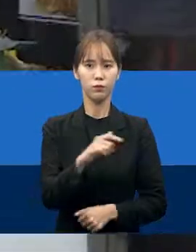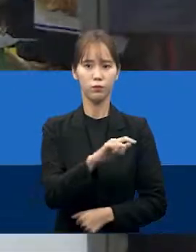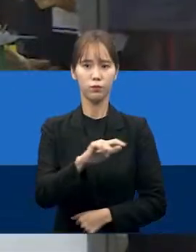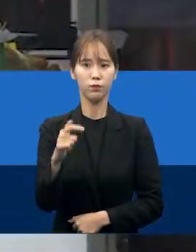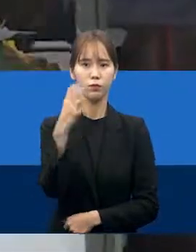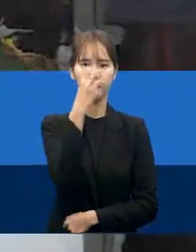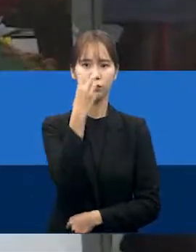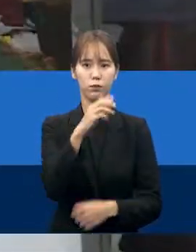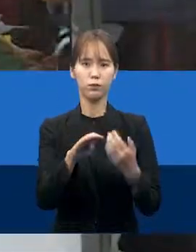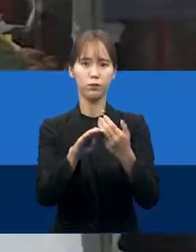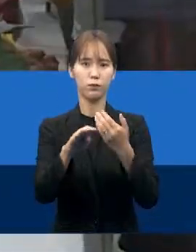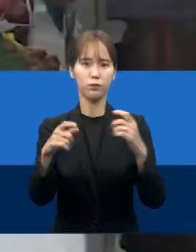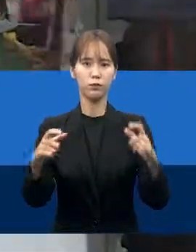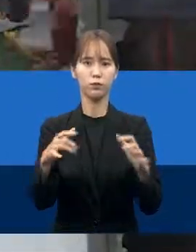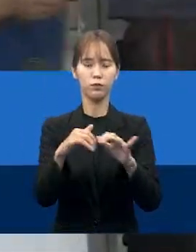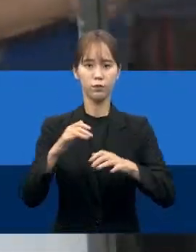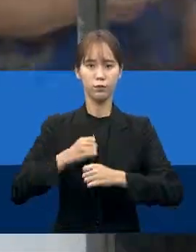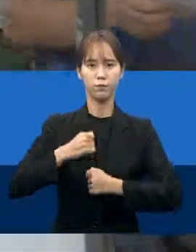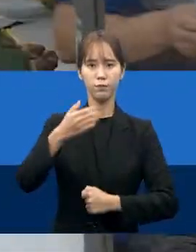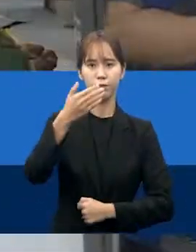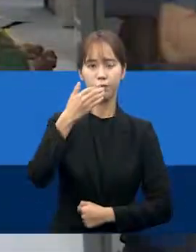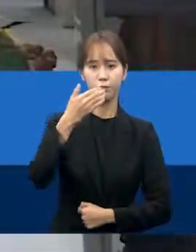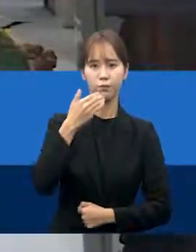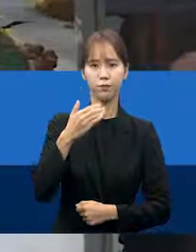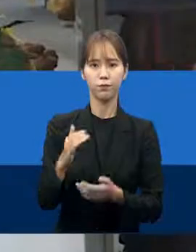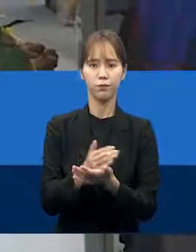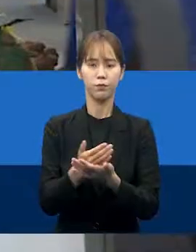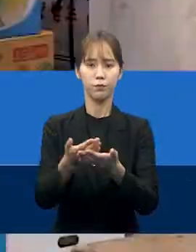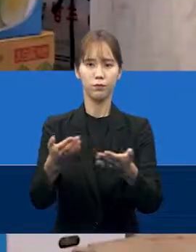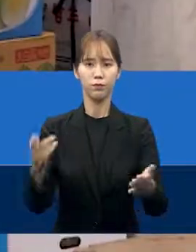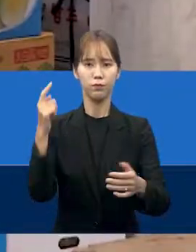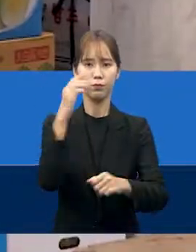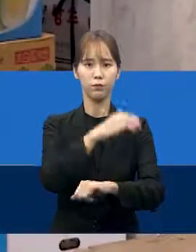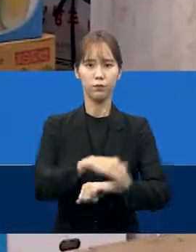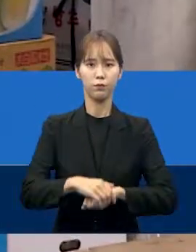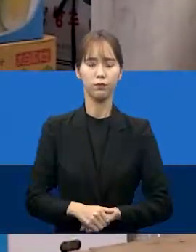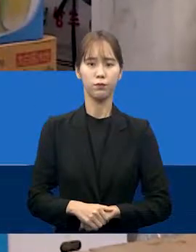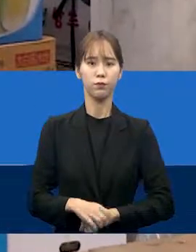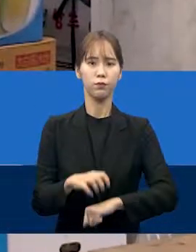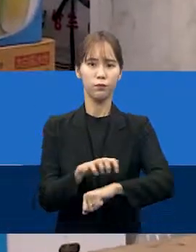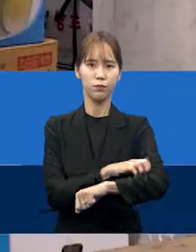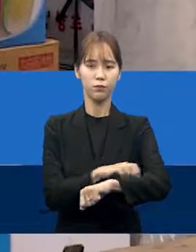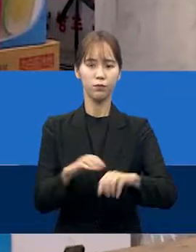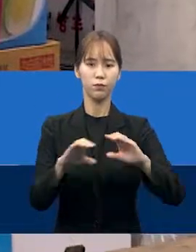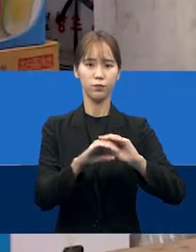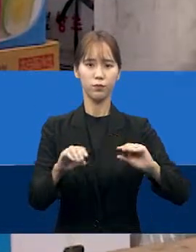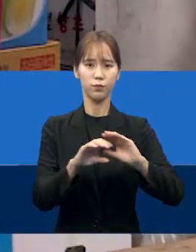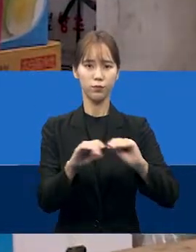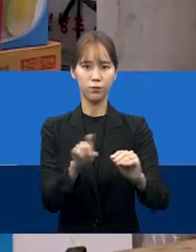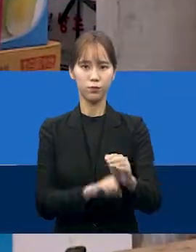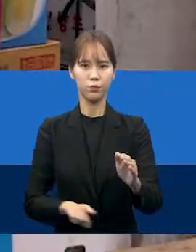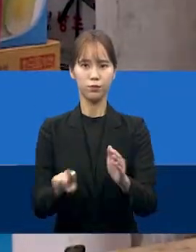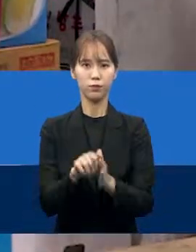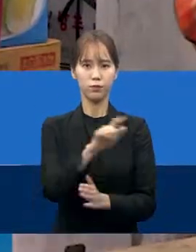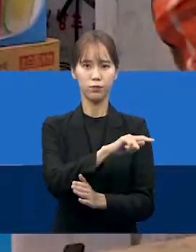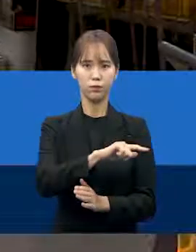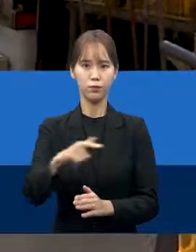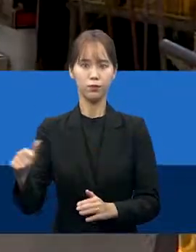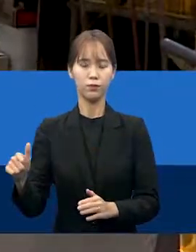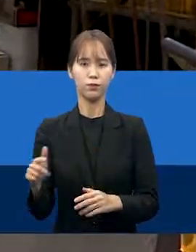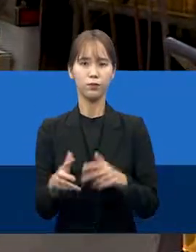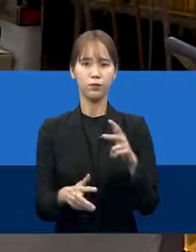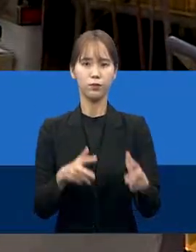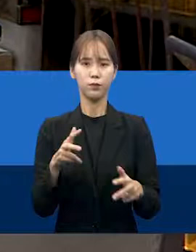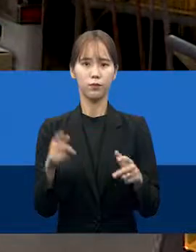판매업소 위생 점검을 통해 국민들에게 안심 먹거리를 제공하는 등 각종 국민 생활 불편 해소를 위한 분야별 예방